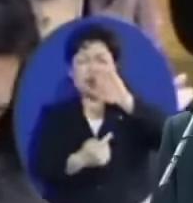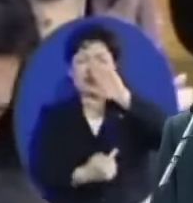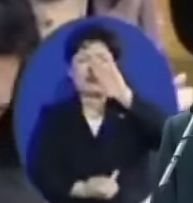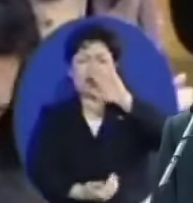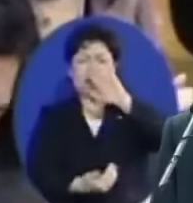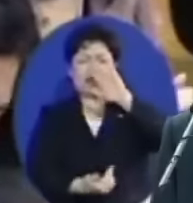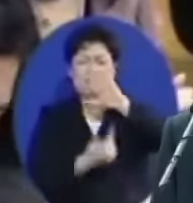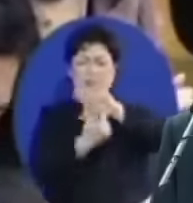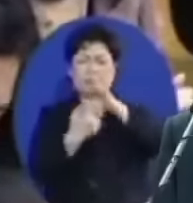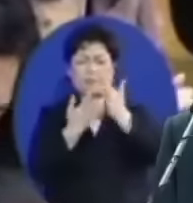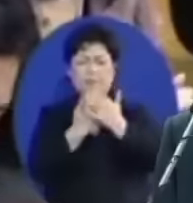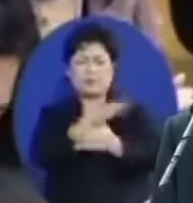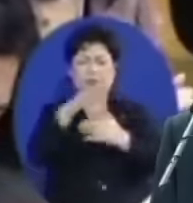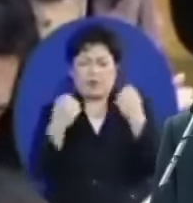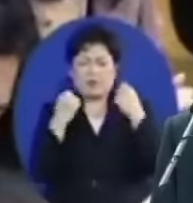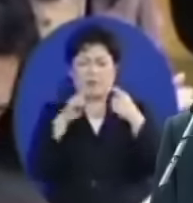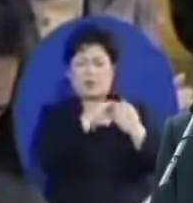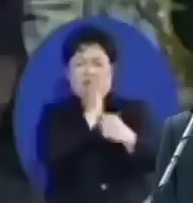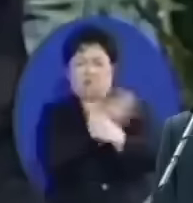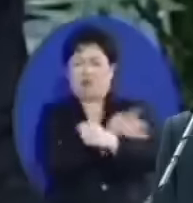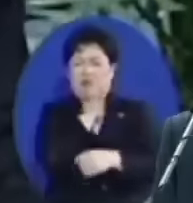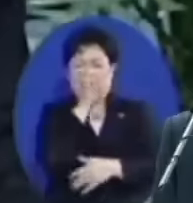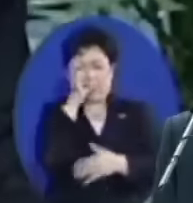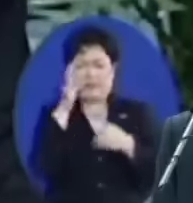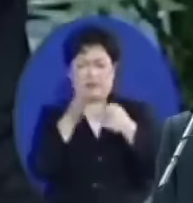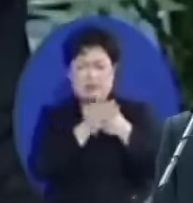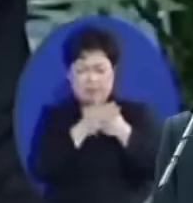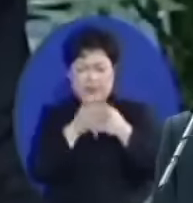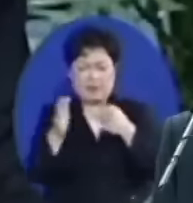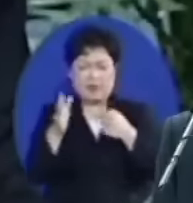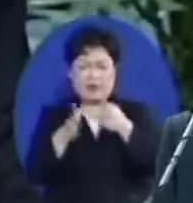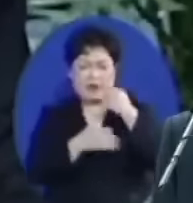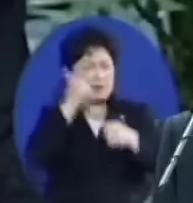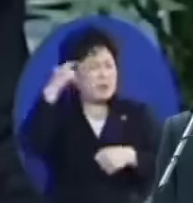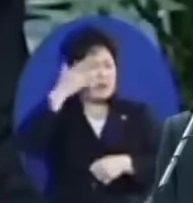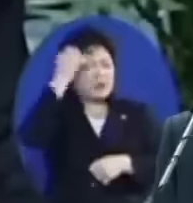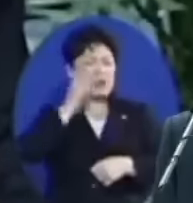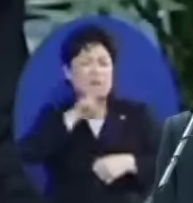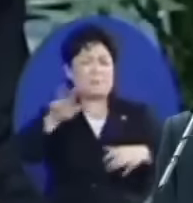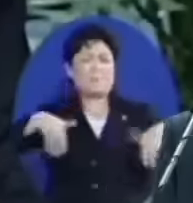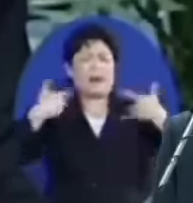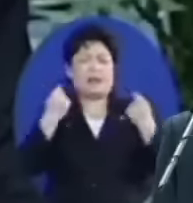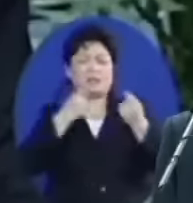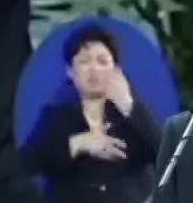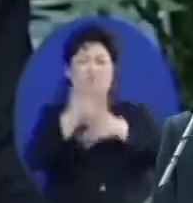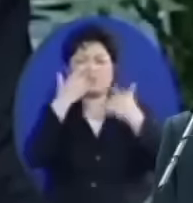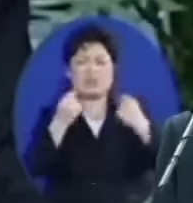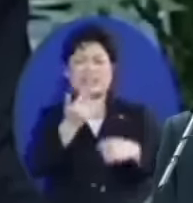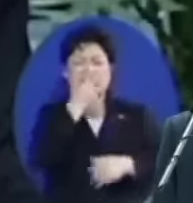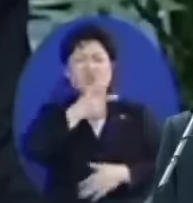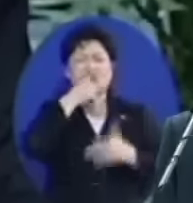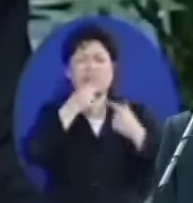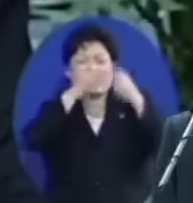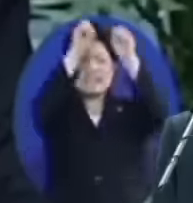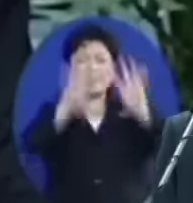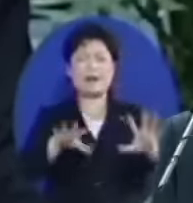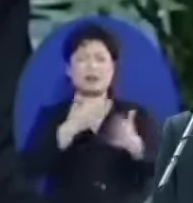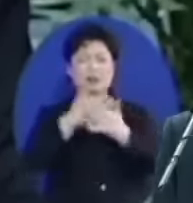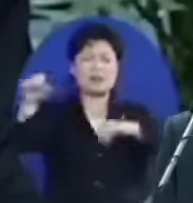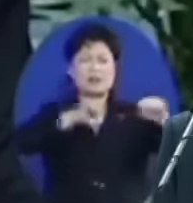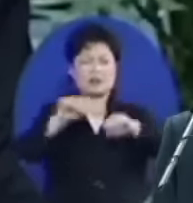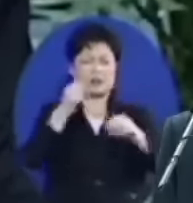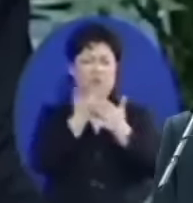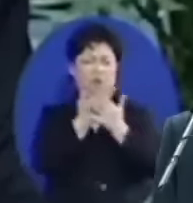주시옵소서. 우리의 힘과 능으로는 되지 않사오니 하나님 성령이여 바람같이 불같이 생수같이 임하여서